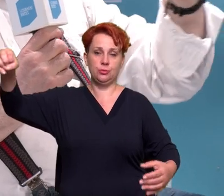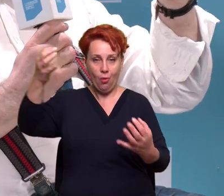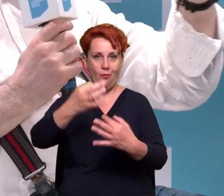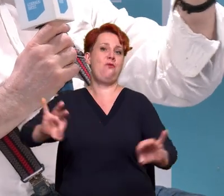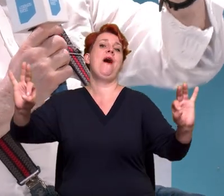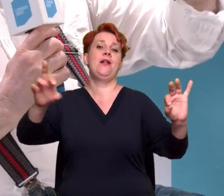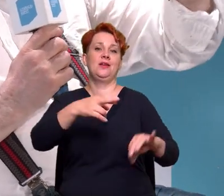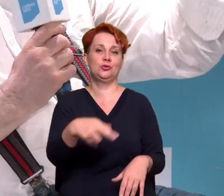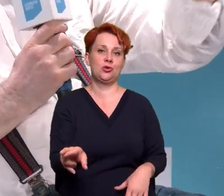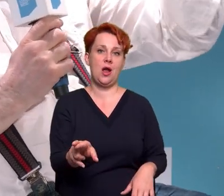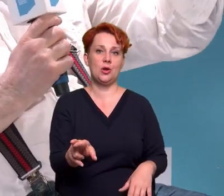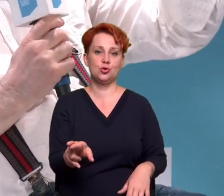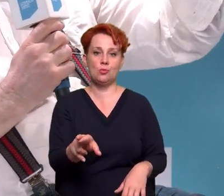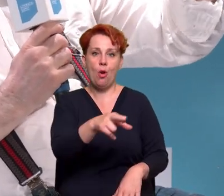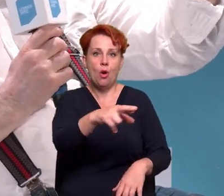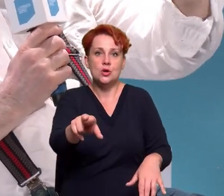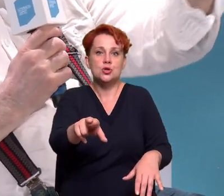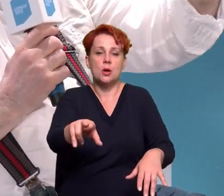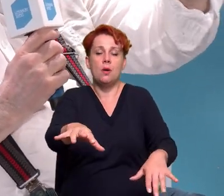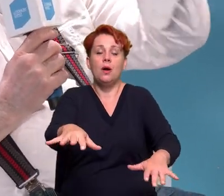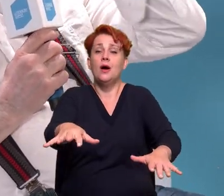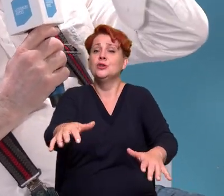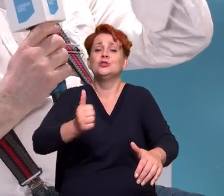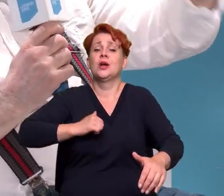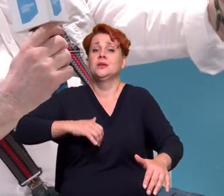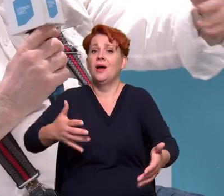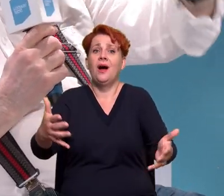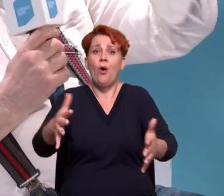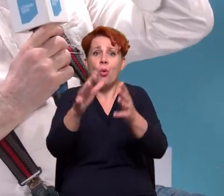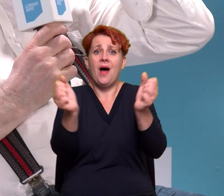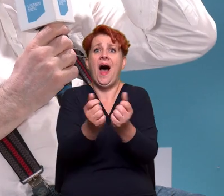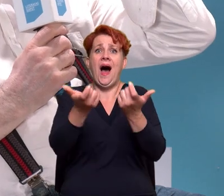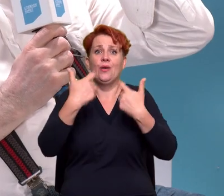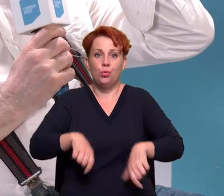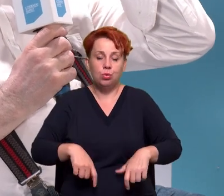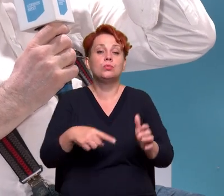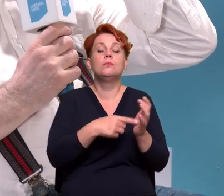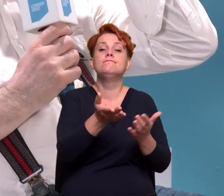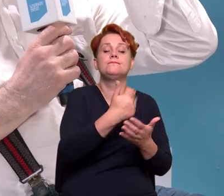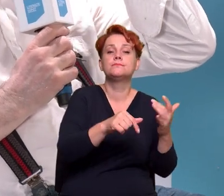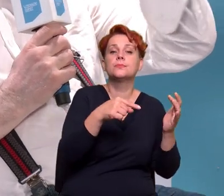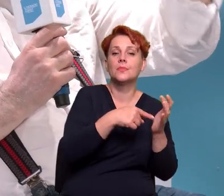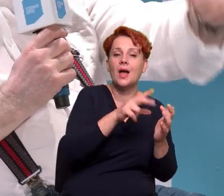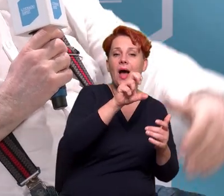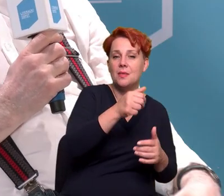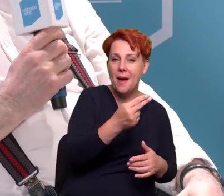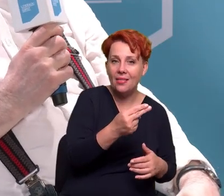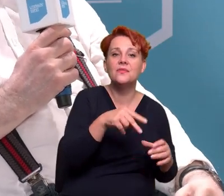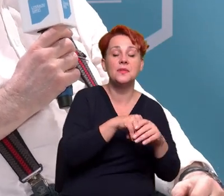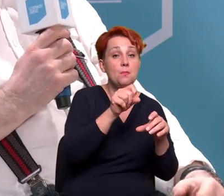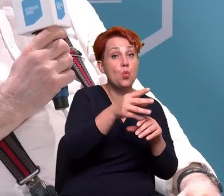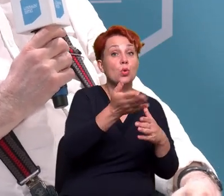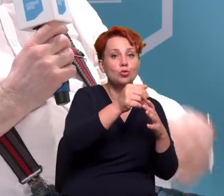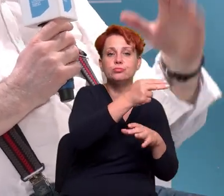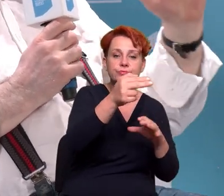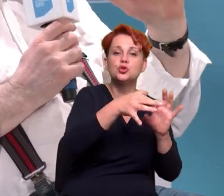One same drżą w oczekiwaniu. I w Hahnemannie jest taki rozdział pod tytułem Rzeczy, który jest opowieścią